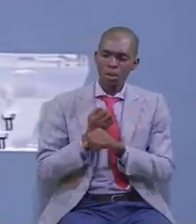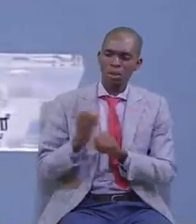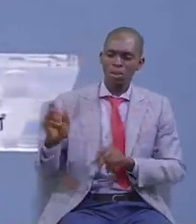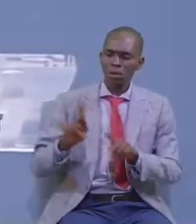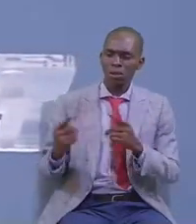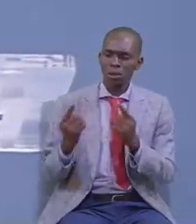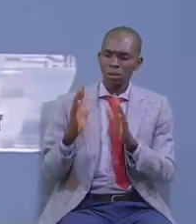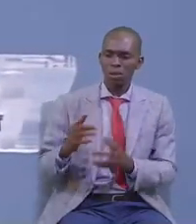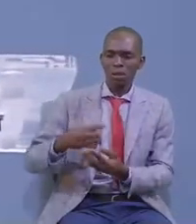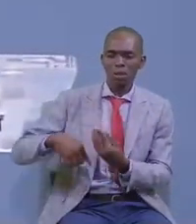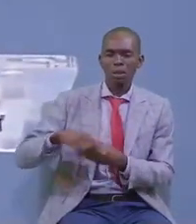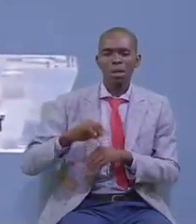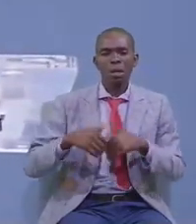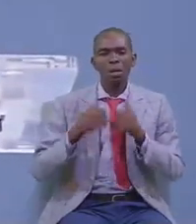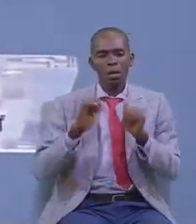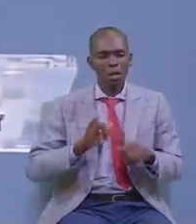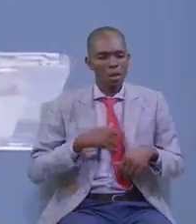comment est-ce que je peux les rendre heureux,